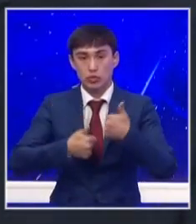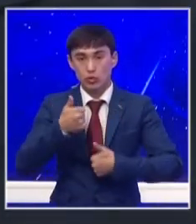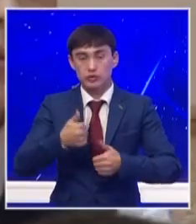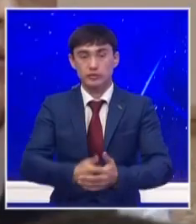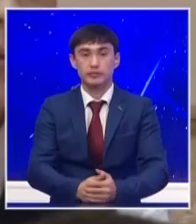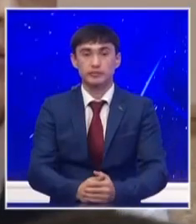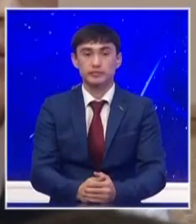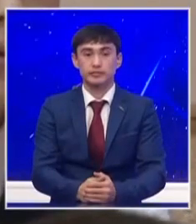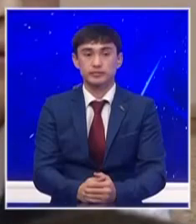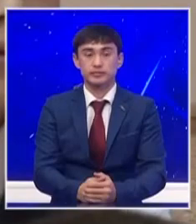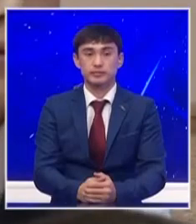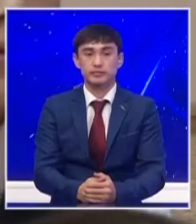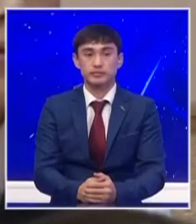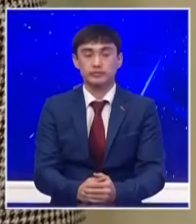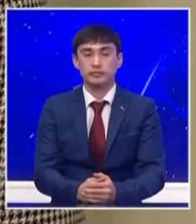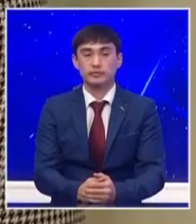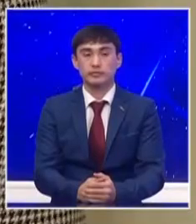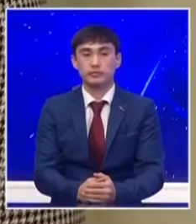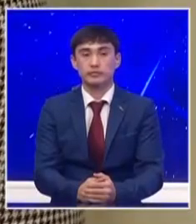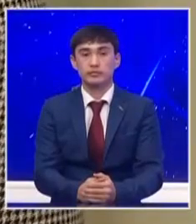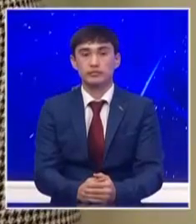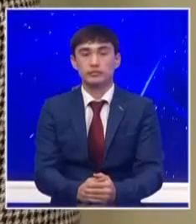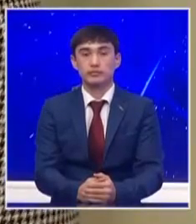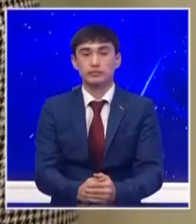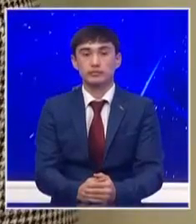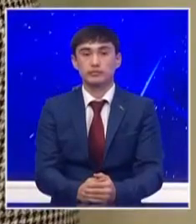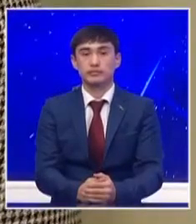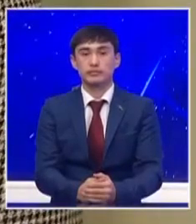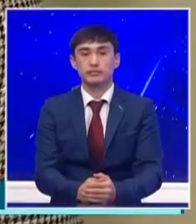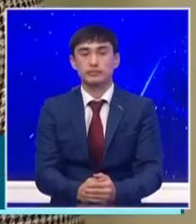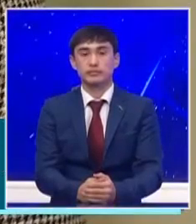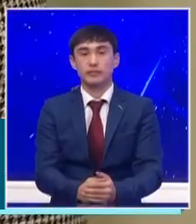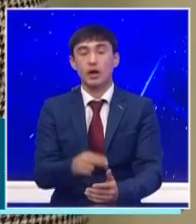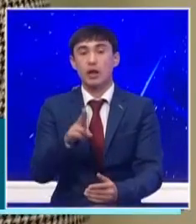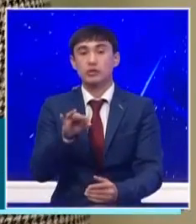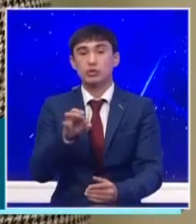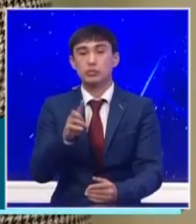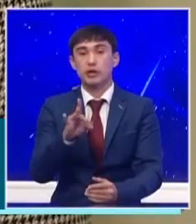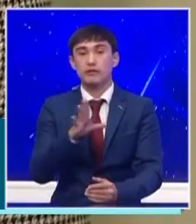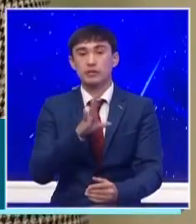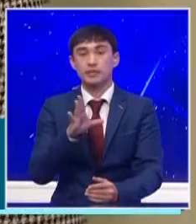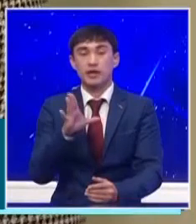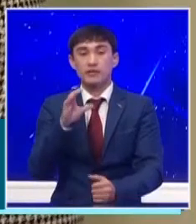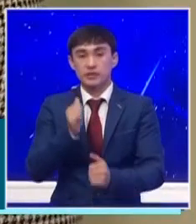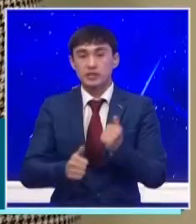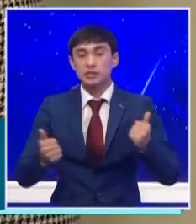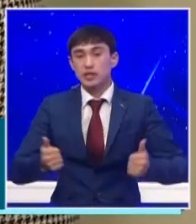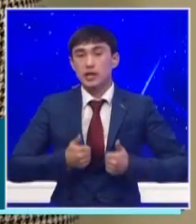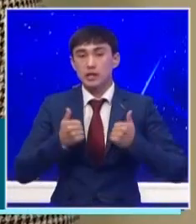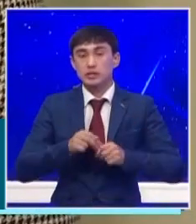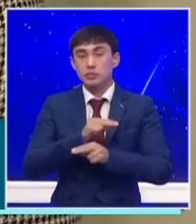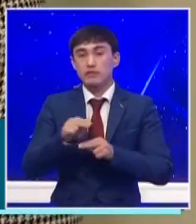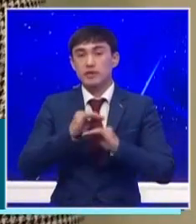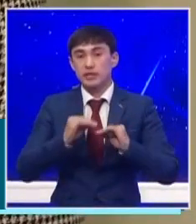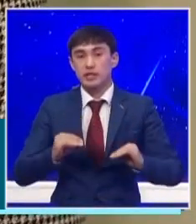творческих конкурсах казах музыка калсын Курас баевич всячески старается прививать